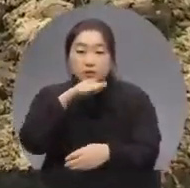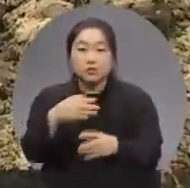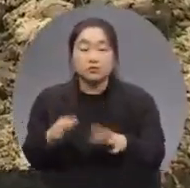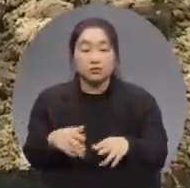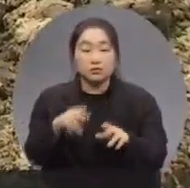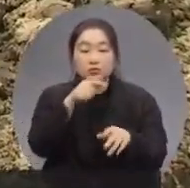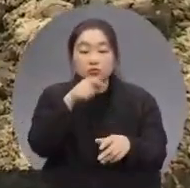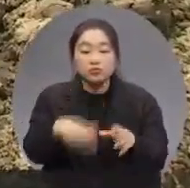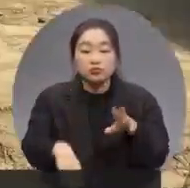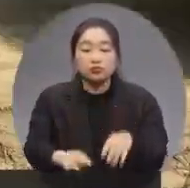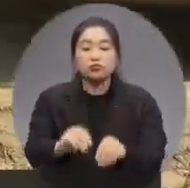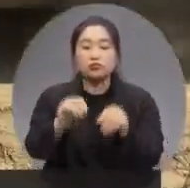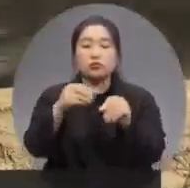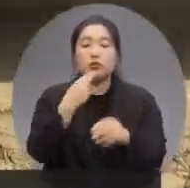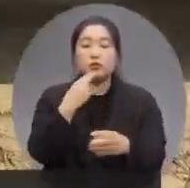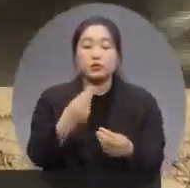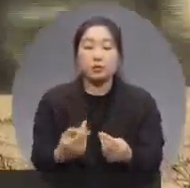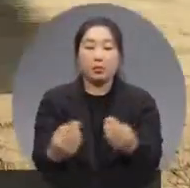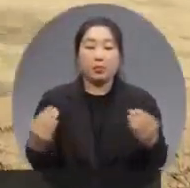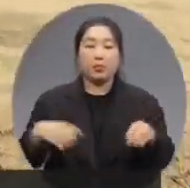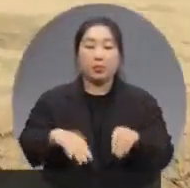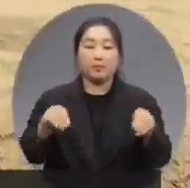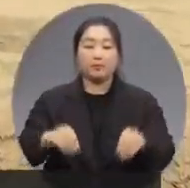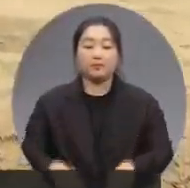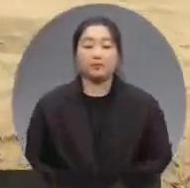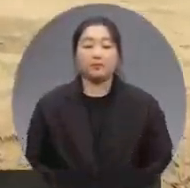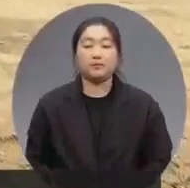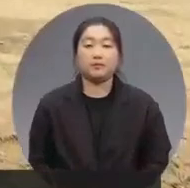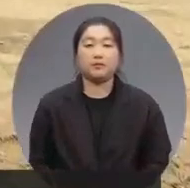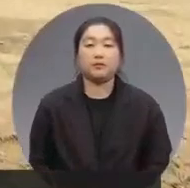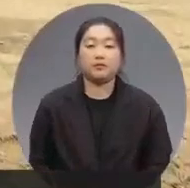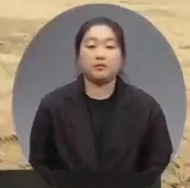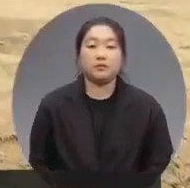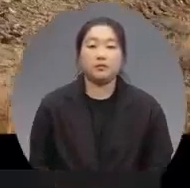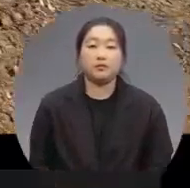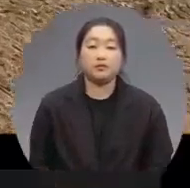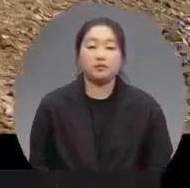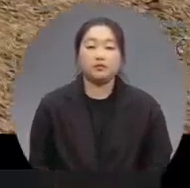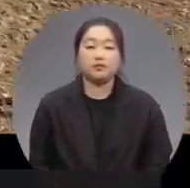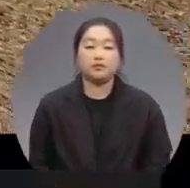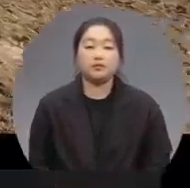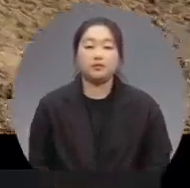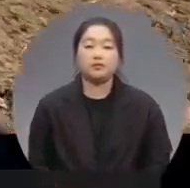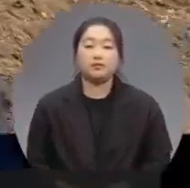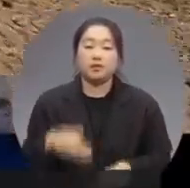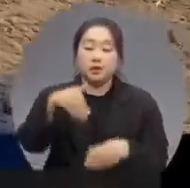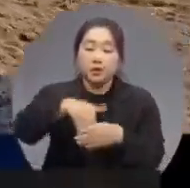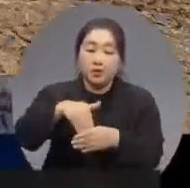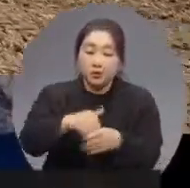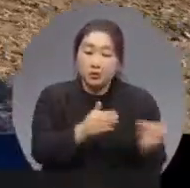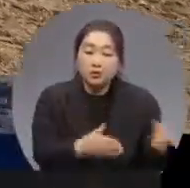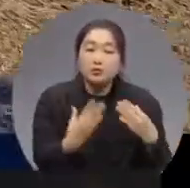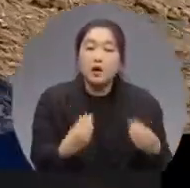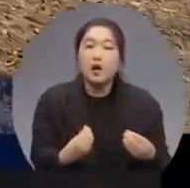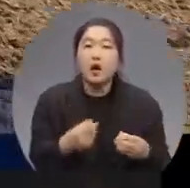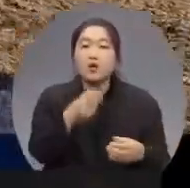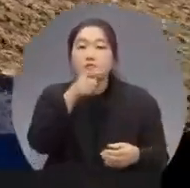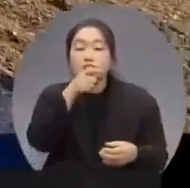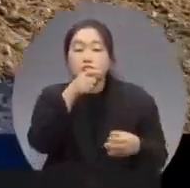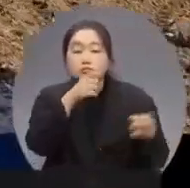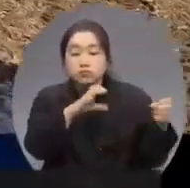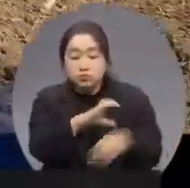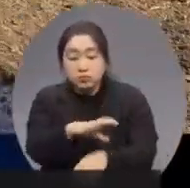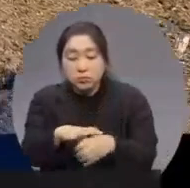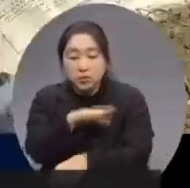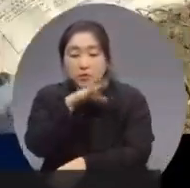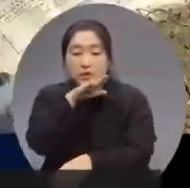비었습니다. 수십 헥타르의 논에 물한 방울조차 보이지 않습니다. 모내기 하려고 준비 다 해놨는데 우선 물을 대지만